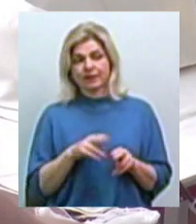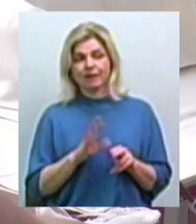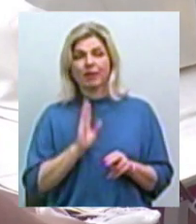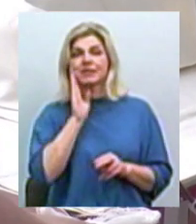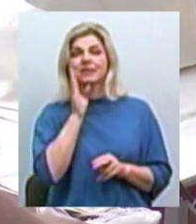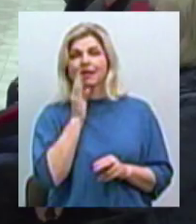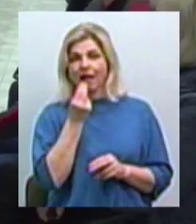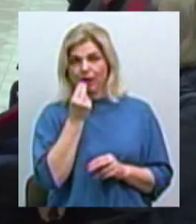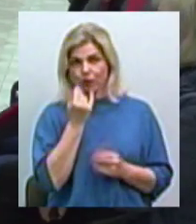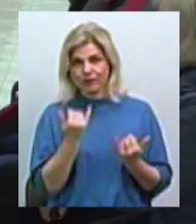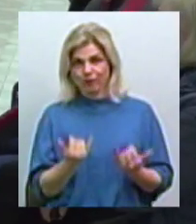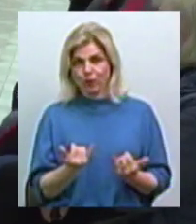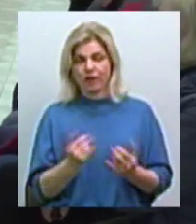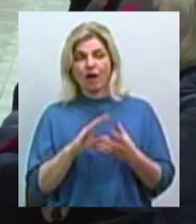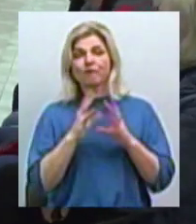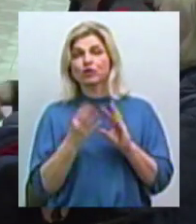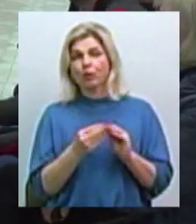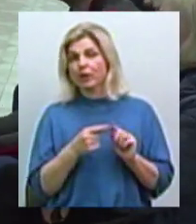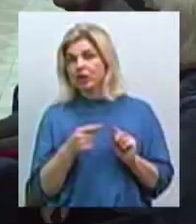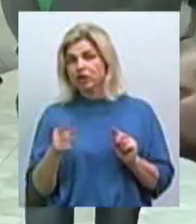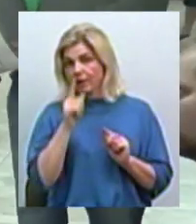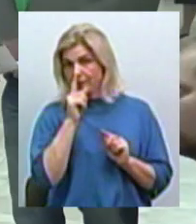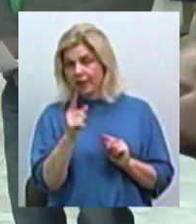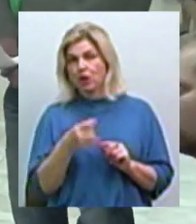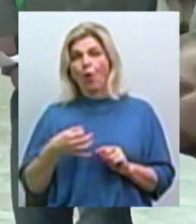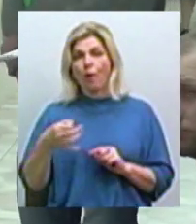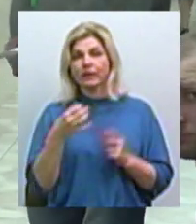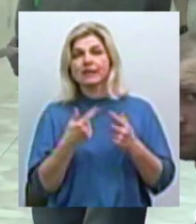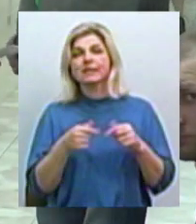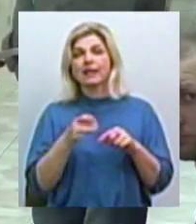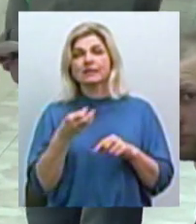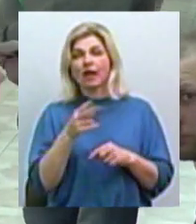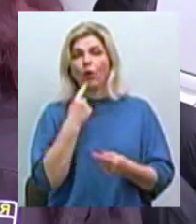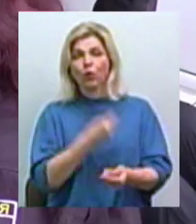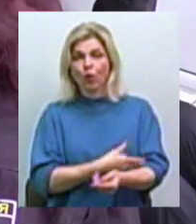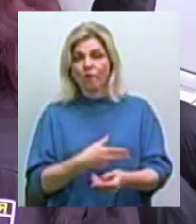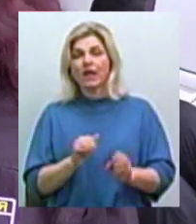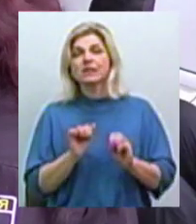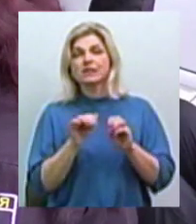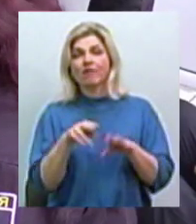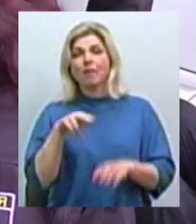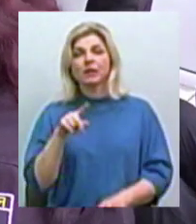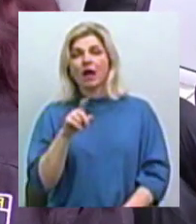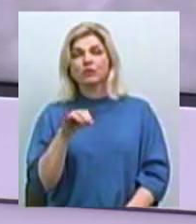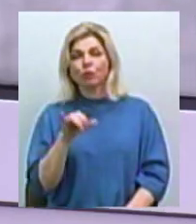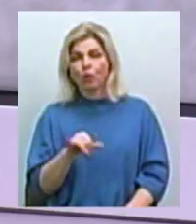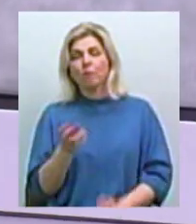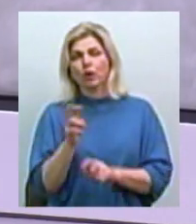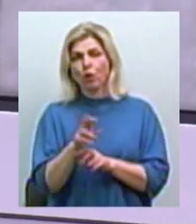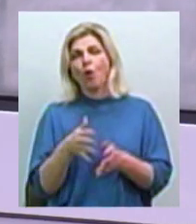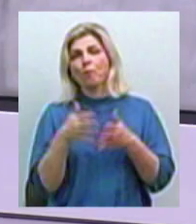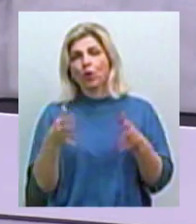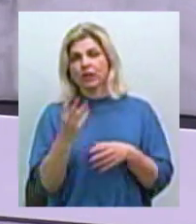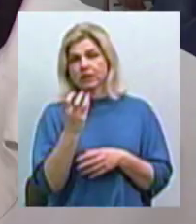на сьогодні. Загалом протягом місяця в обласну станцію переливання крові здавати плазму приходять більше 300 людей. На